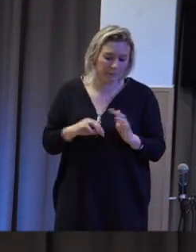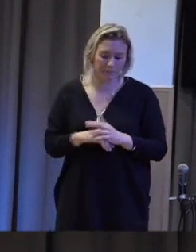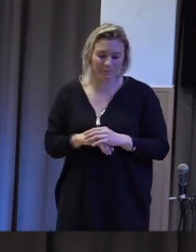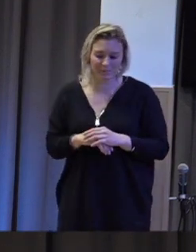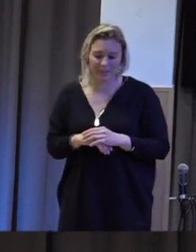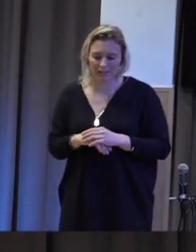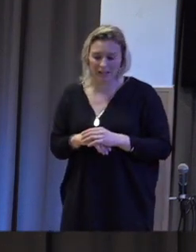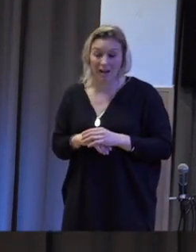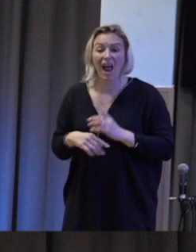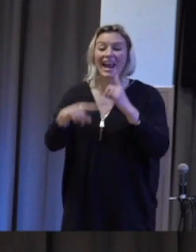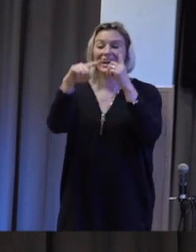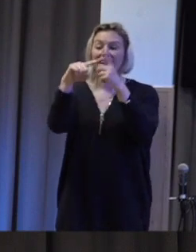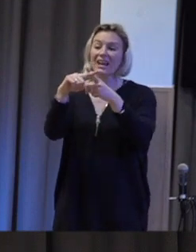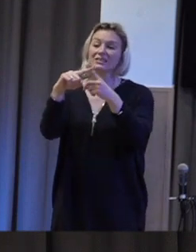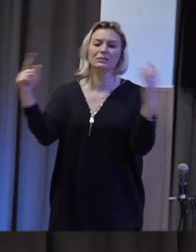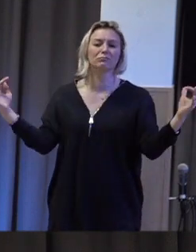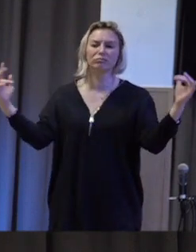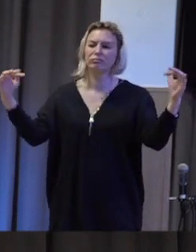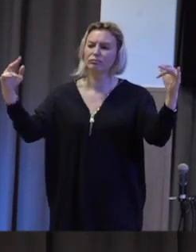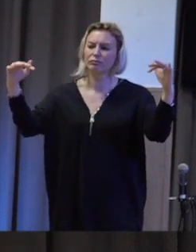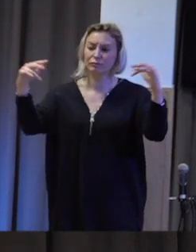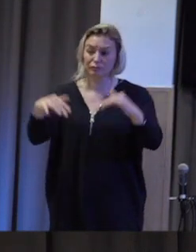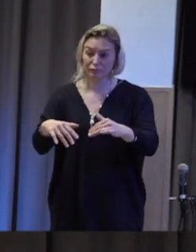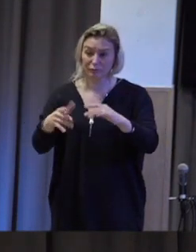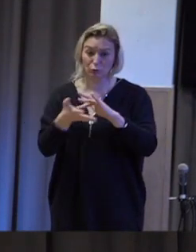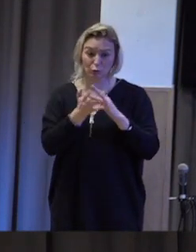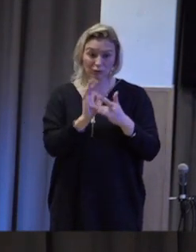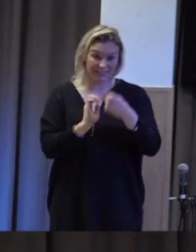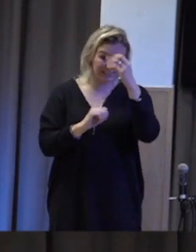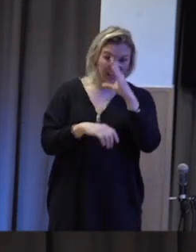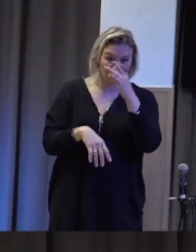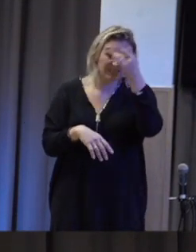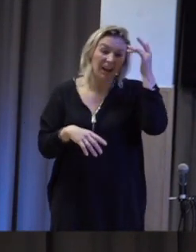Parce que tous ceux qui viennent à l'Église ne sont pas des saints, sinon ils ne viendront pas.